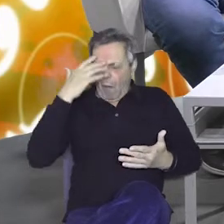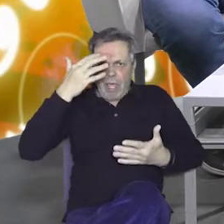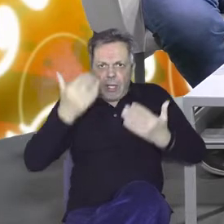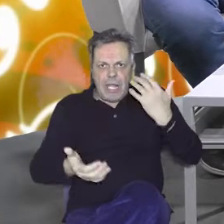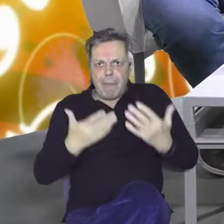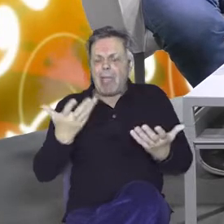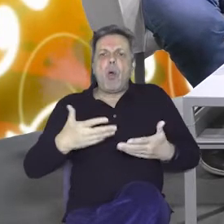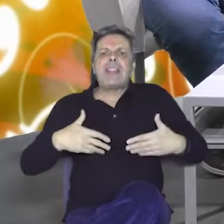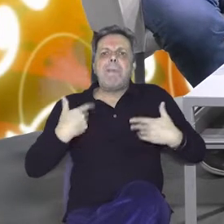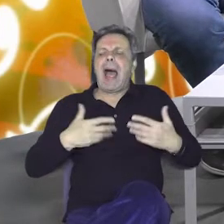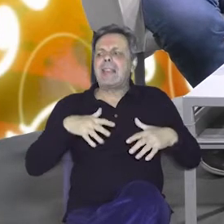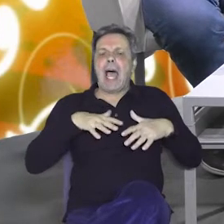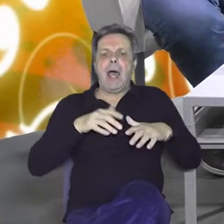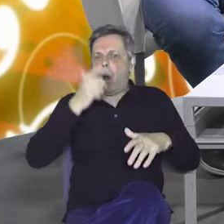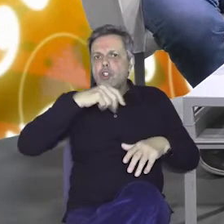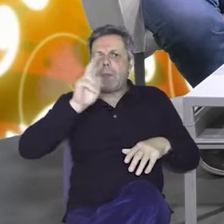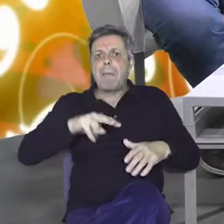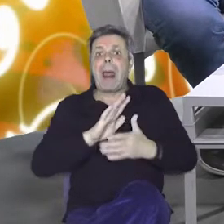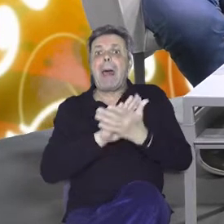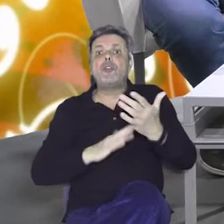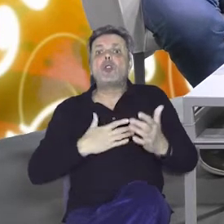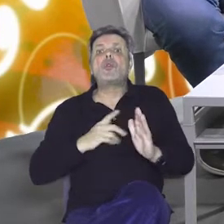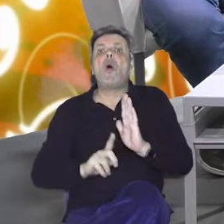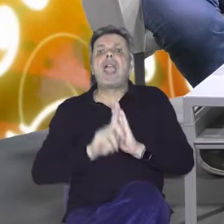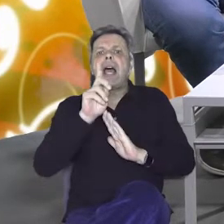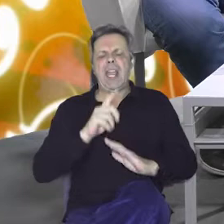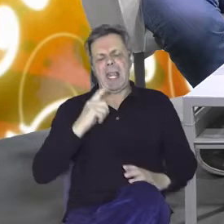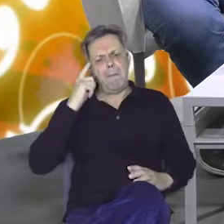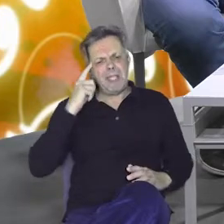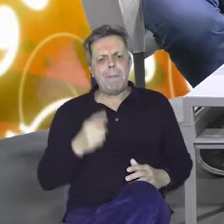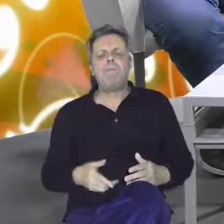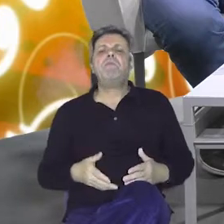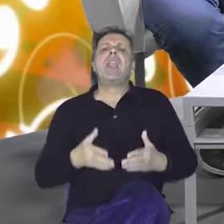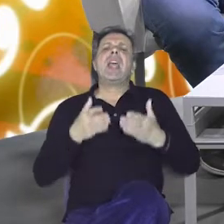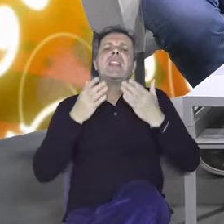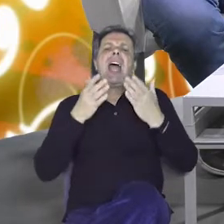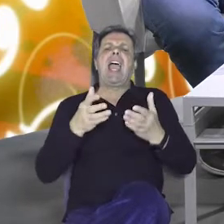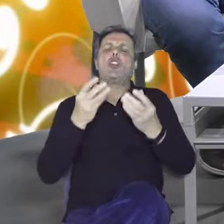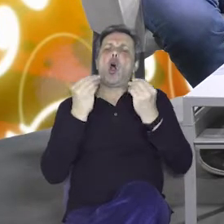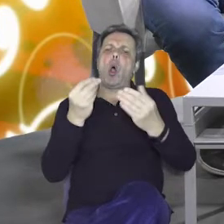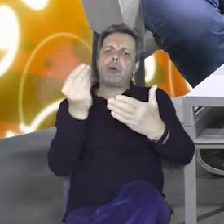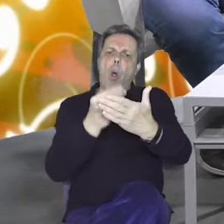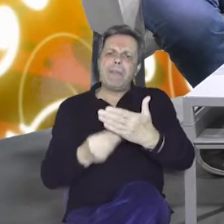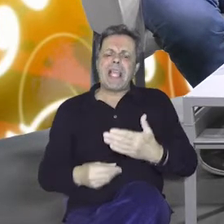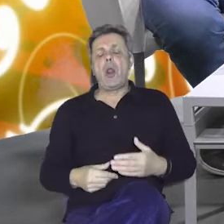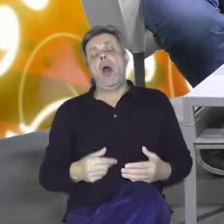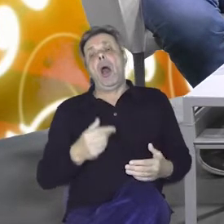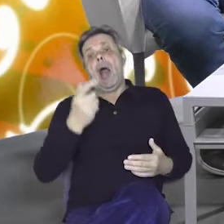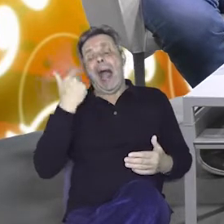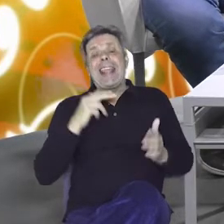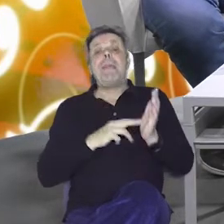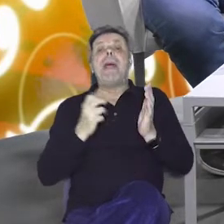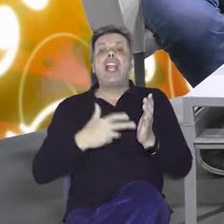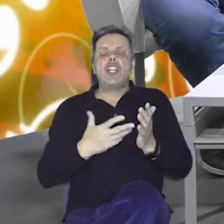mlada osoba imala na početku karijere, pa mislim da je to dobro opisano, ali način na koji se